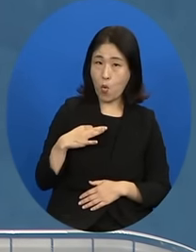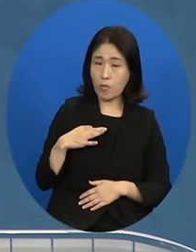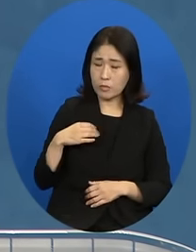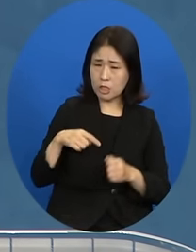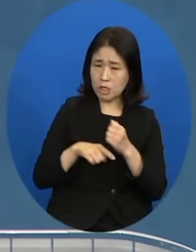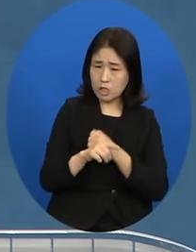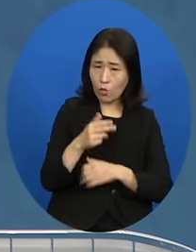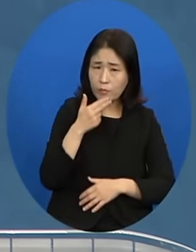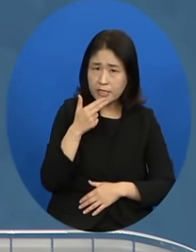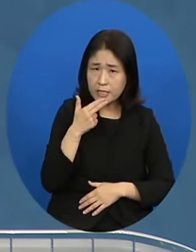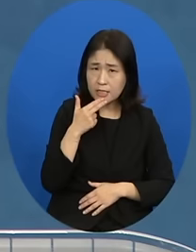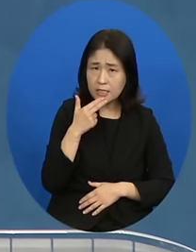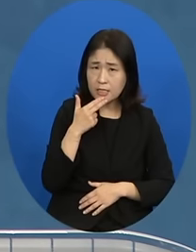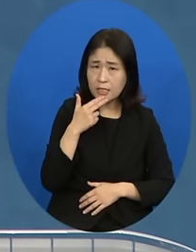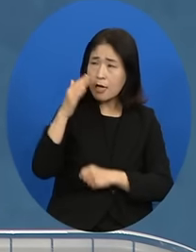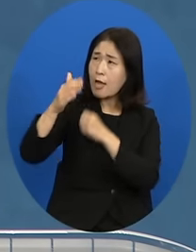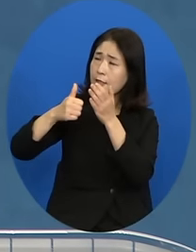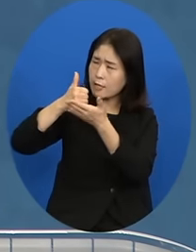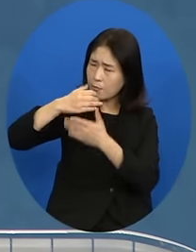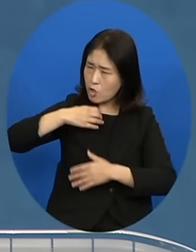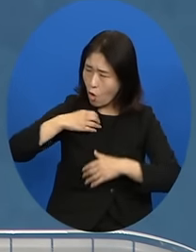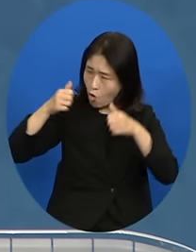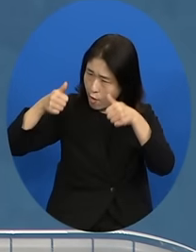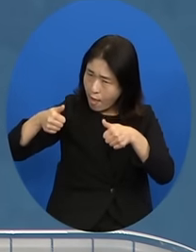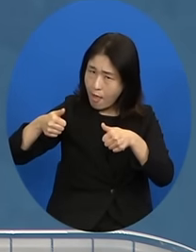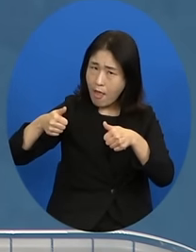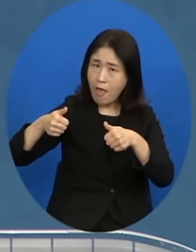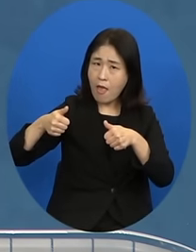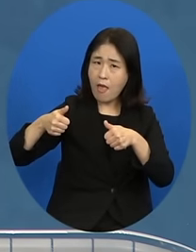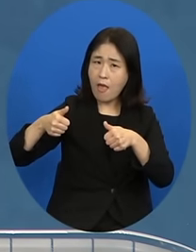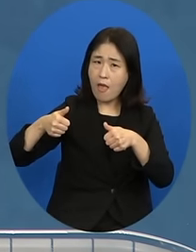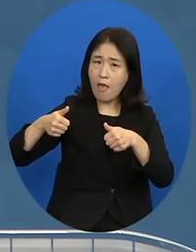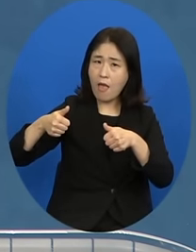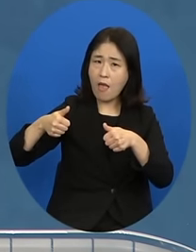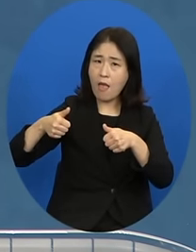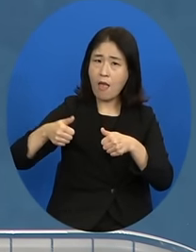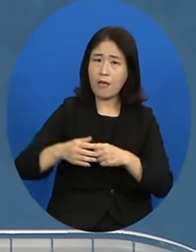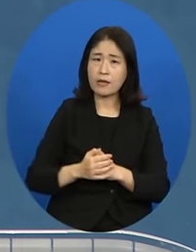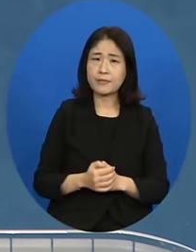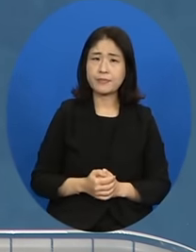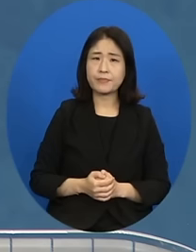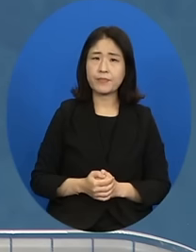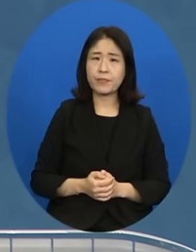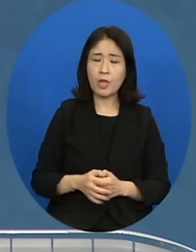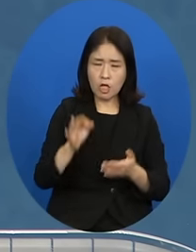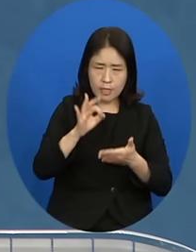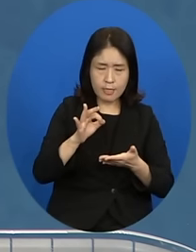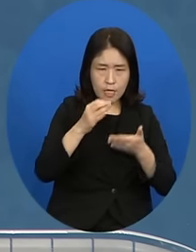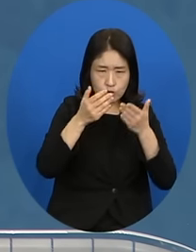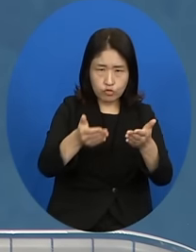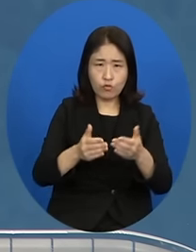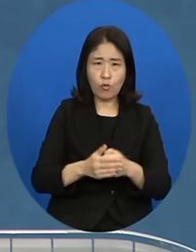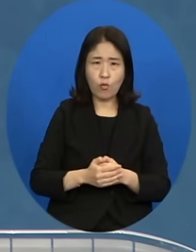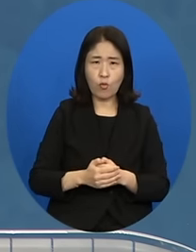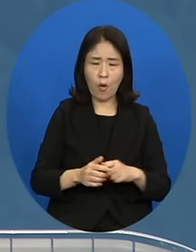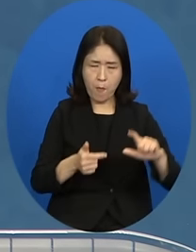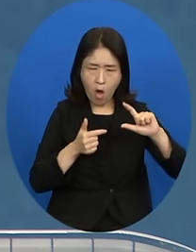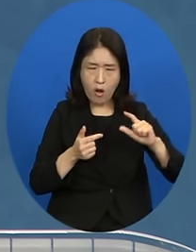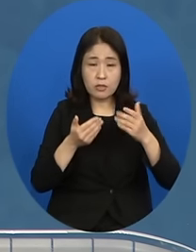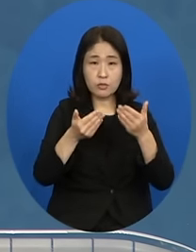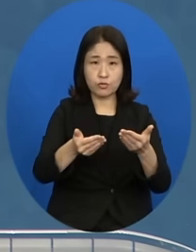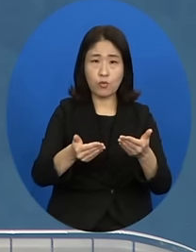없이 하나님을 경외하리이까? 아니 재산도 주시고 명예도